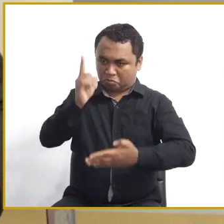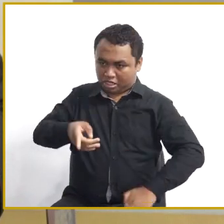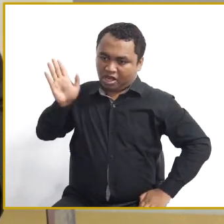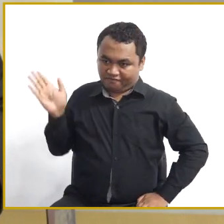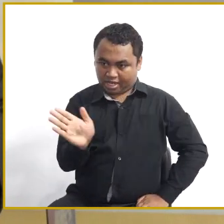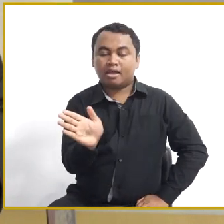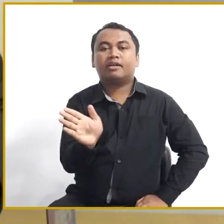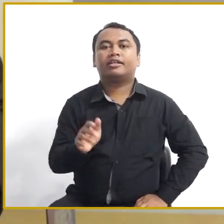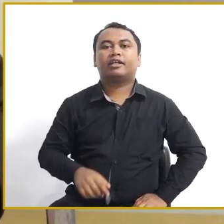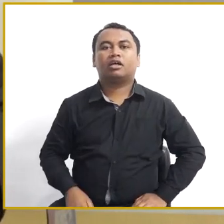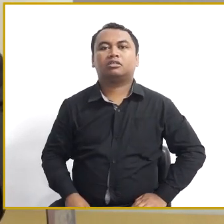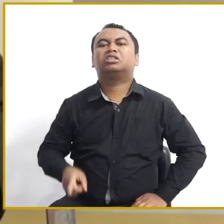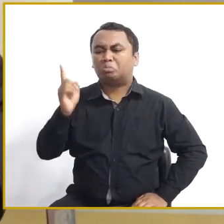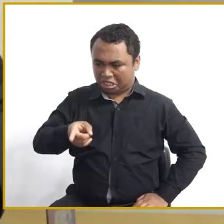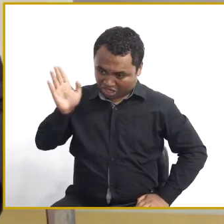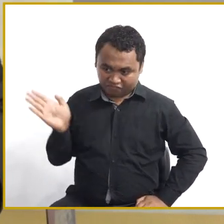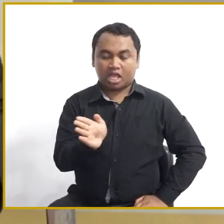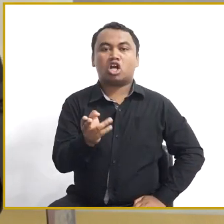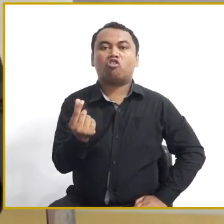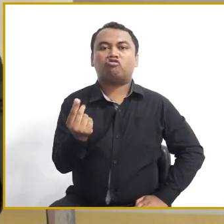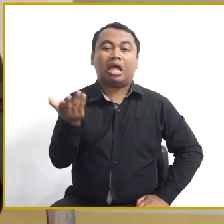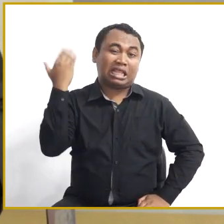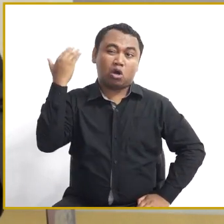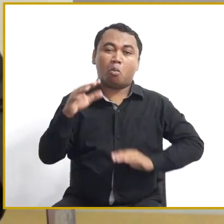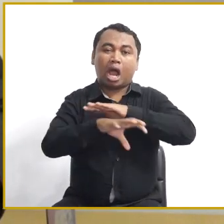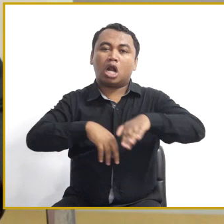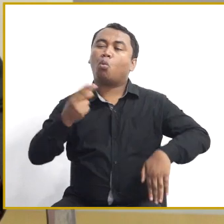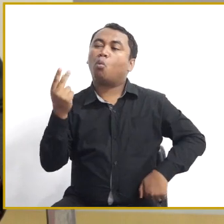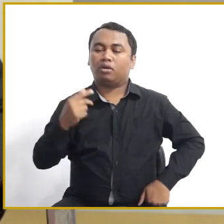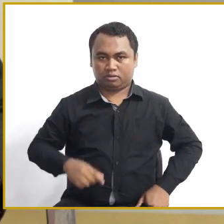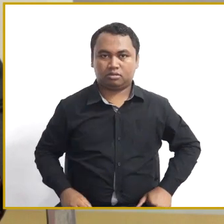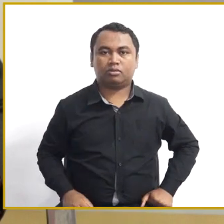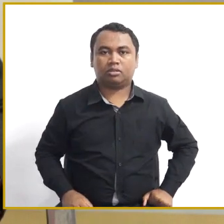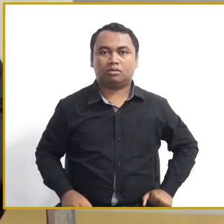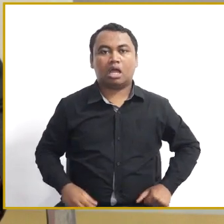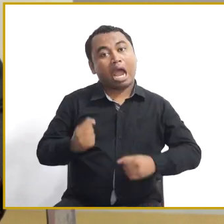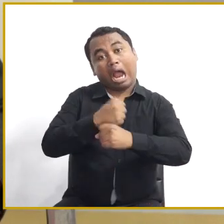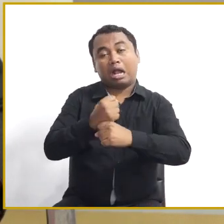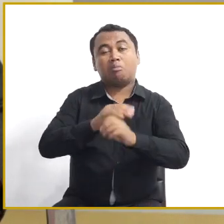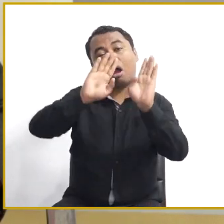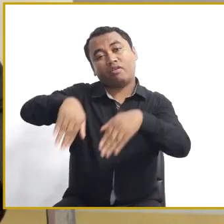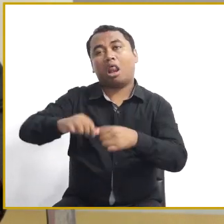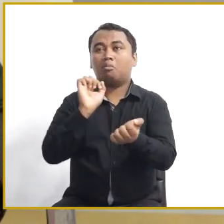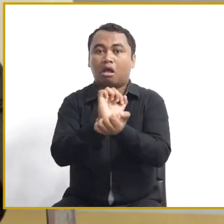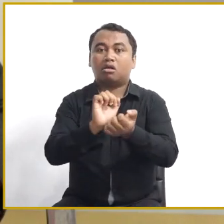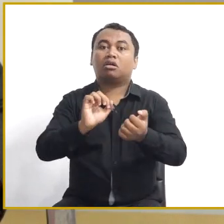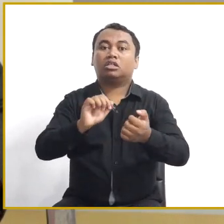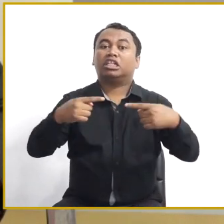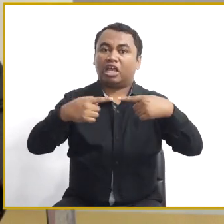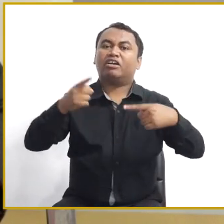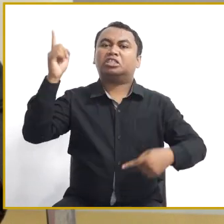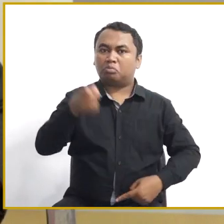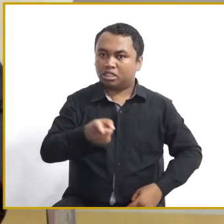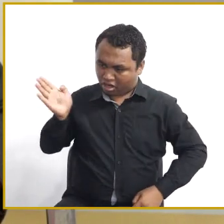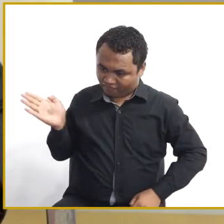misy ny fitsarana mahamerim-bola. Mety tsy gadraina izy satria fampiavanana no atao,